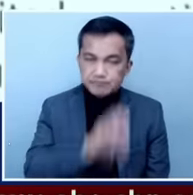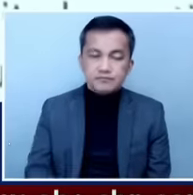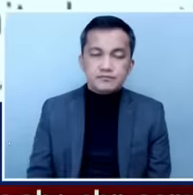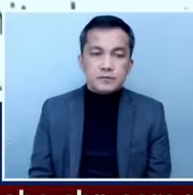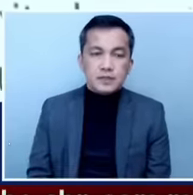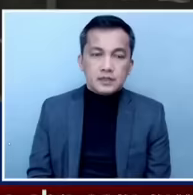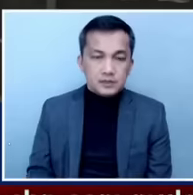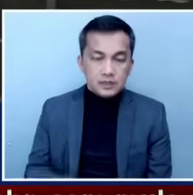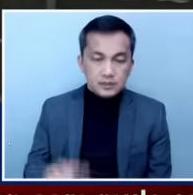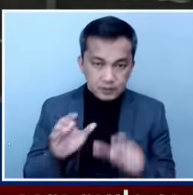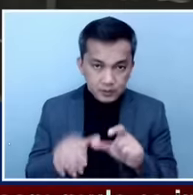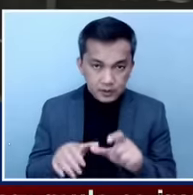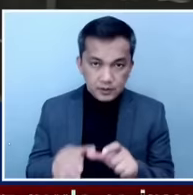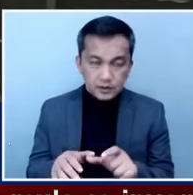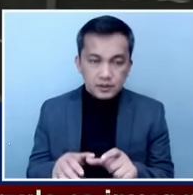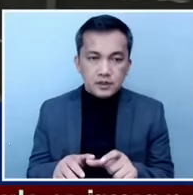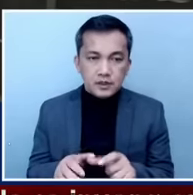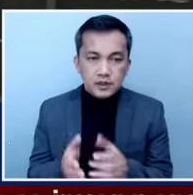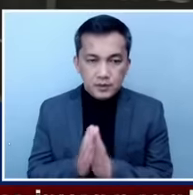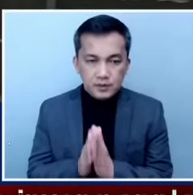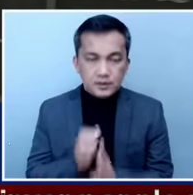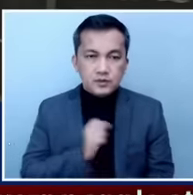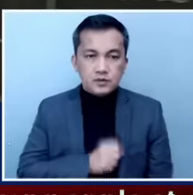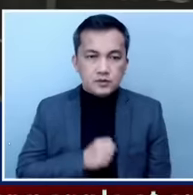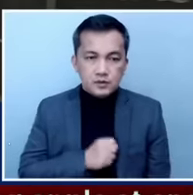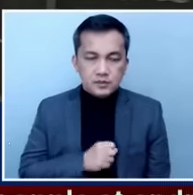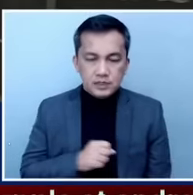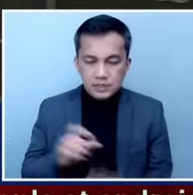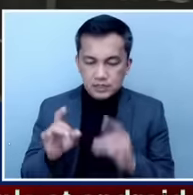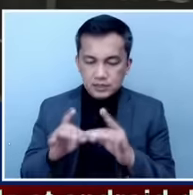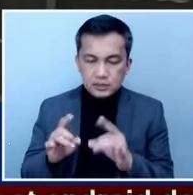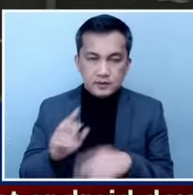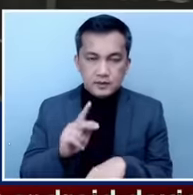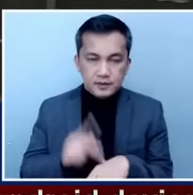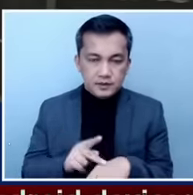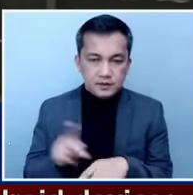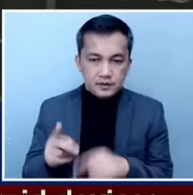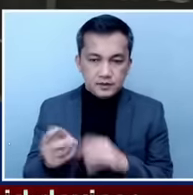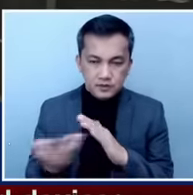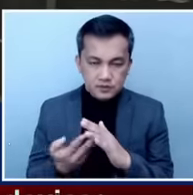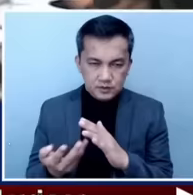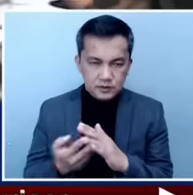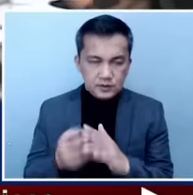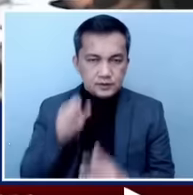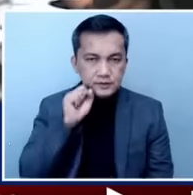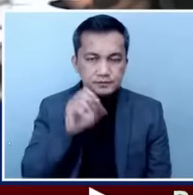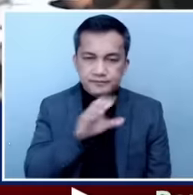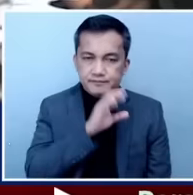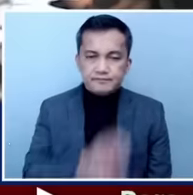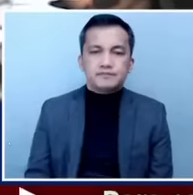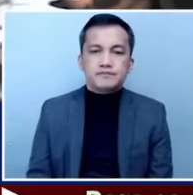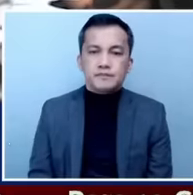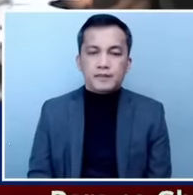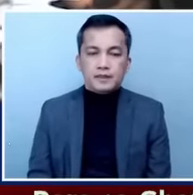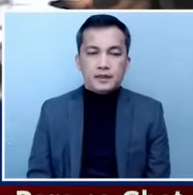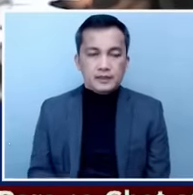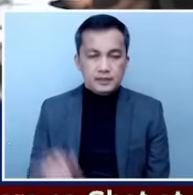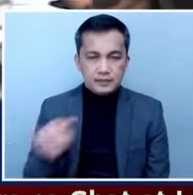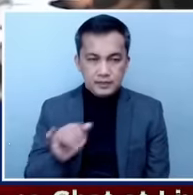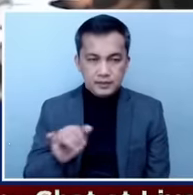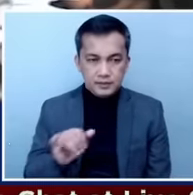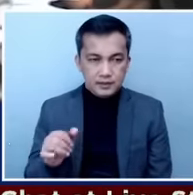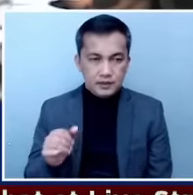may kapansanan, humingi ng paumanhin ng Starbucks Philippines sa mga customer nitong senior citizen. Pero gaya ng mga